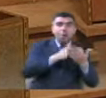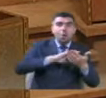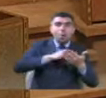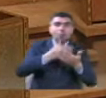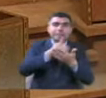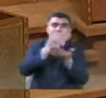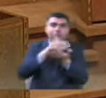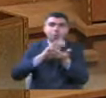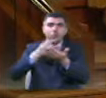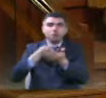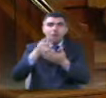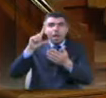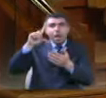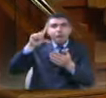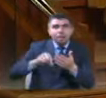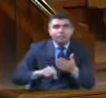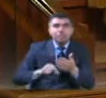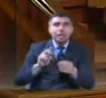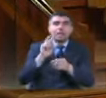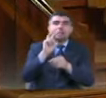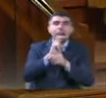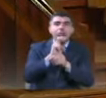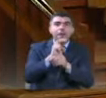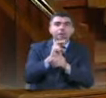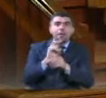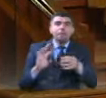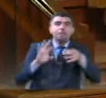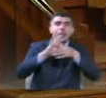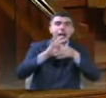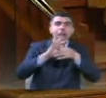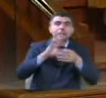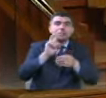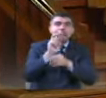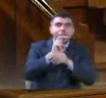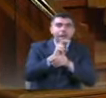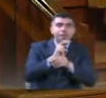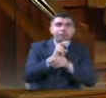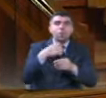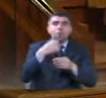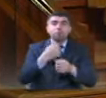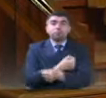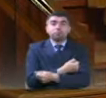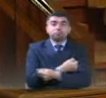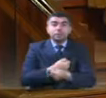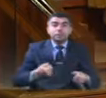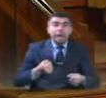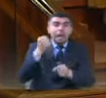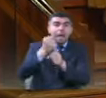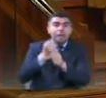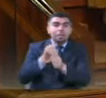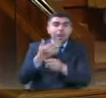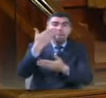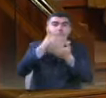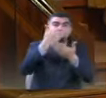المخددة الموجهة للسكن انخفضت ونسبة البطالة في قطاع البناء ارتفع،